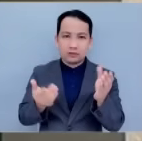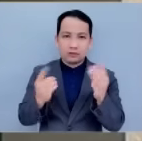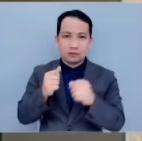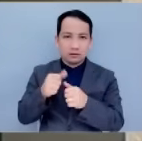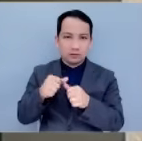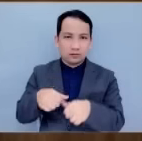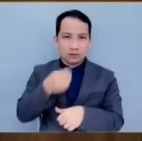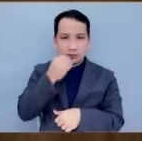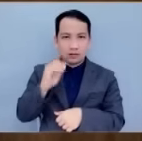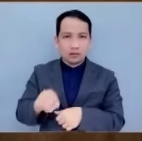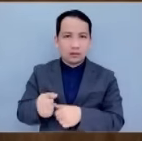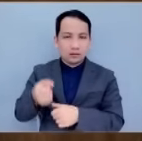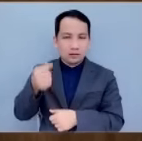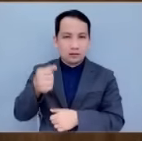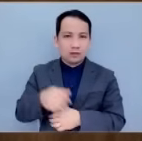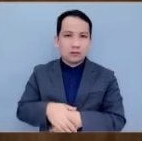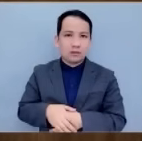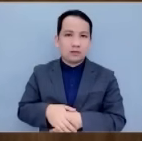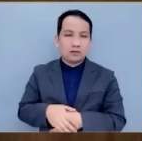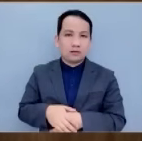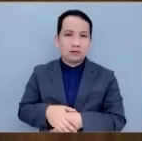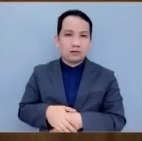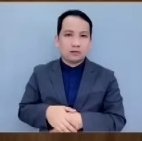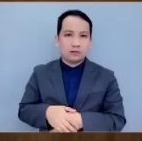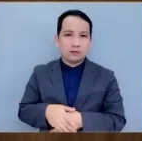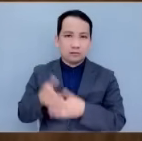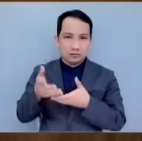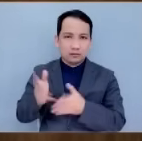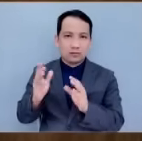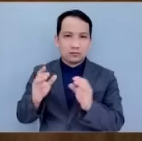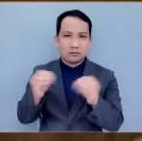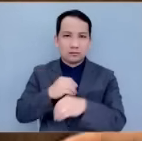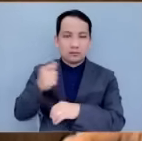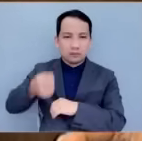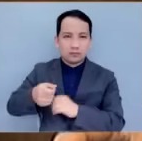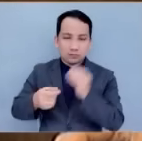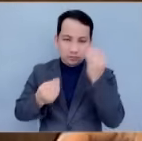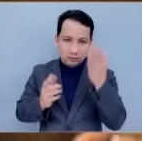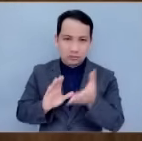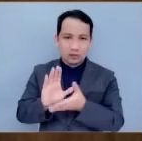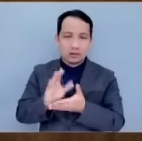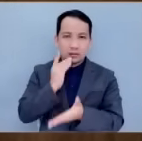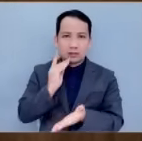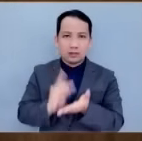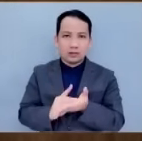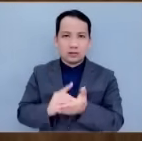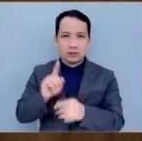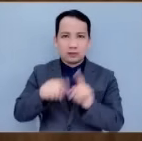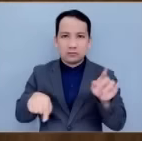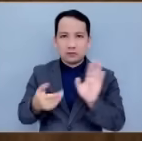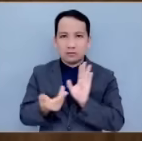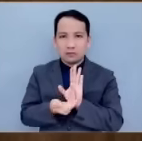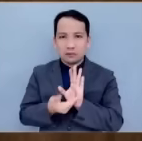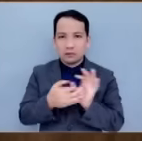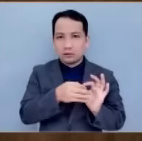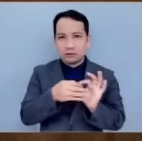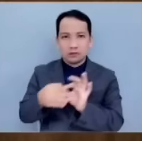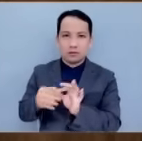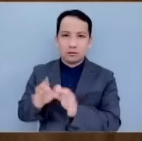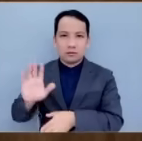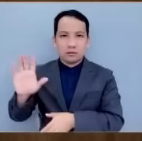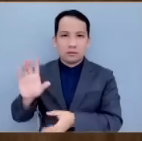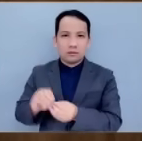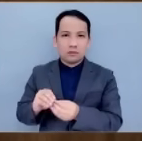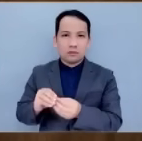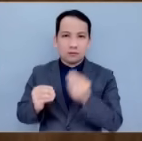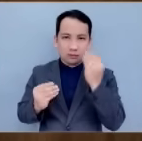order. The preventive suspension will allow the Ombudsman to secure all the documents and other evidences relating but not limited to the